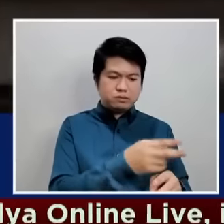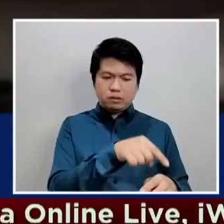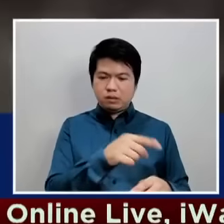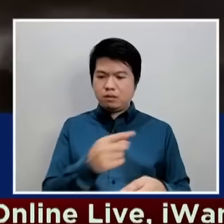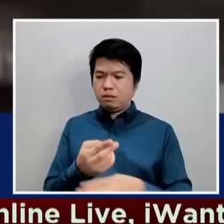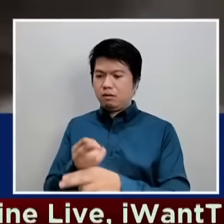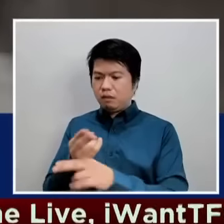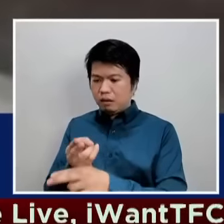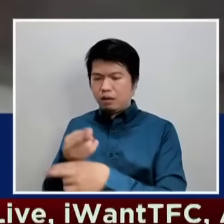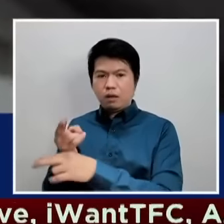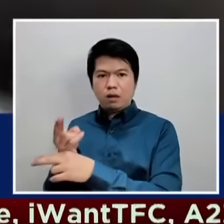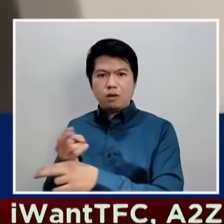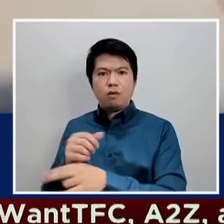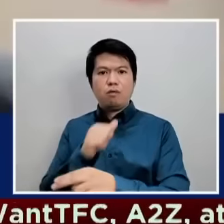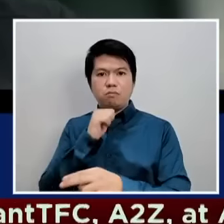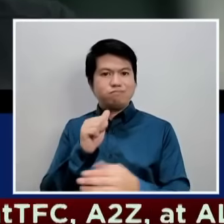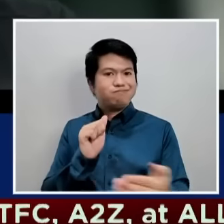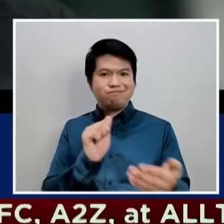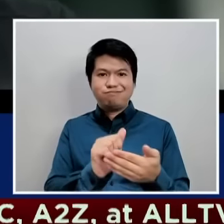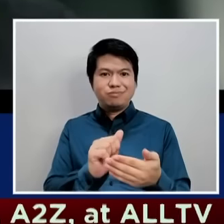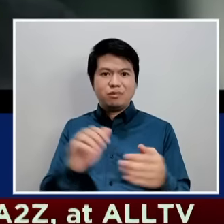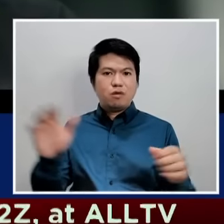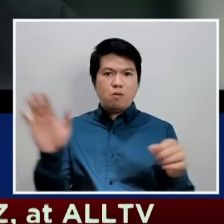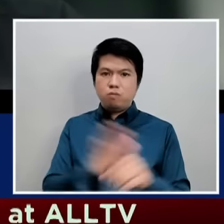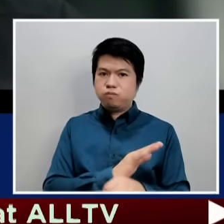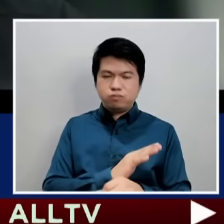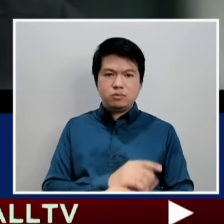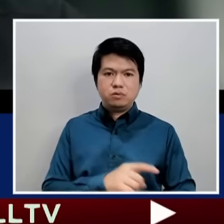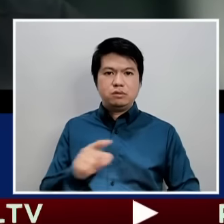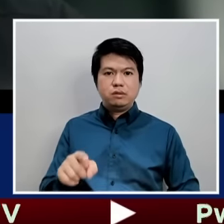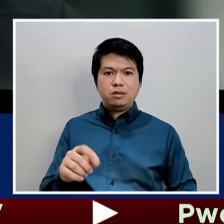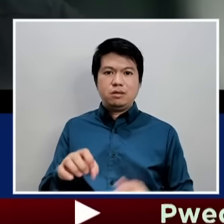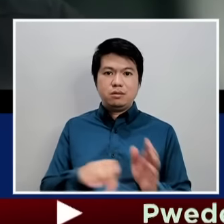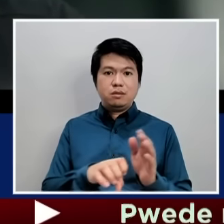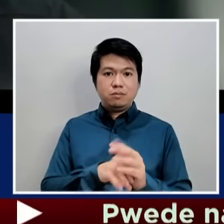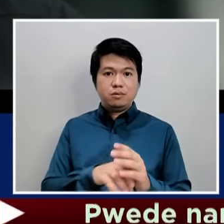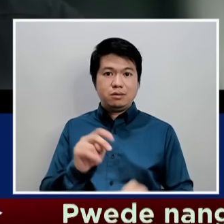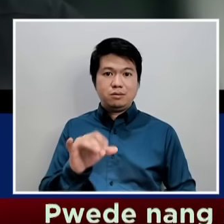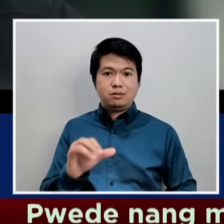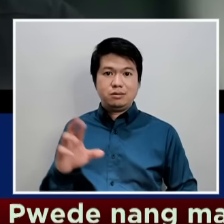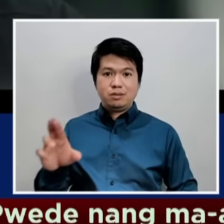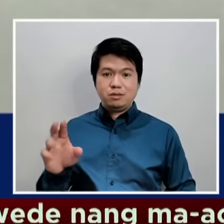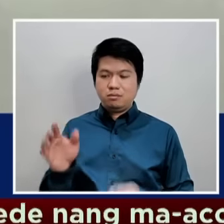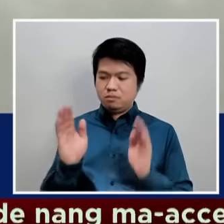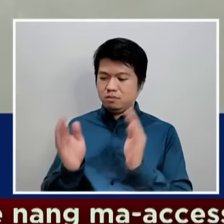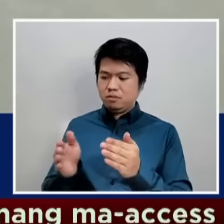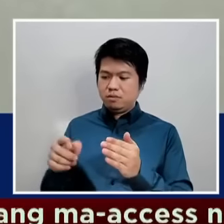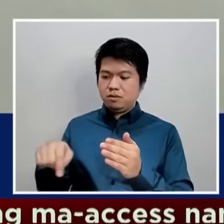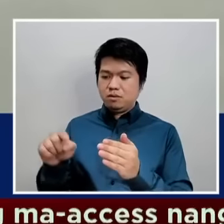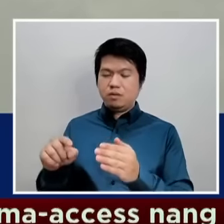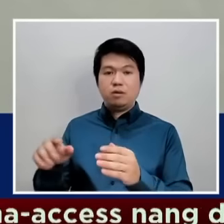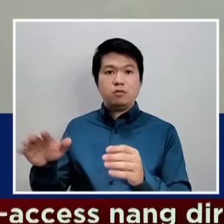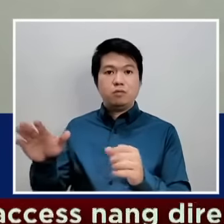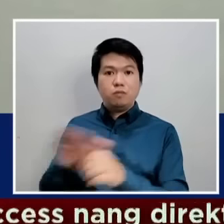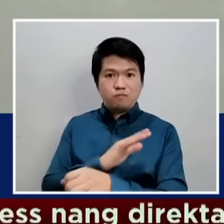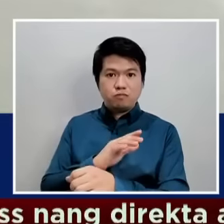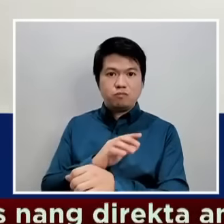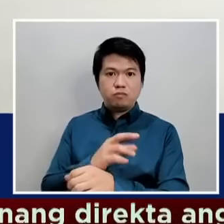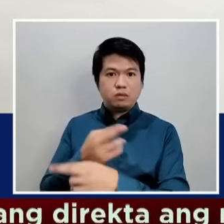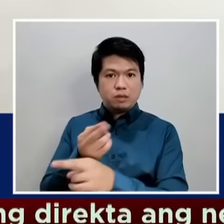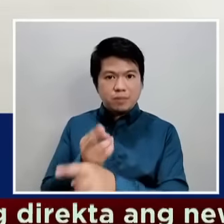walang approach na to look at, say for example, kung Metro Manila pinag-usapan, to look at Metro Manila as a whole. Kaya ayon sa